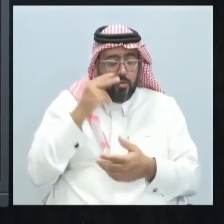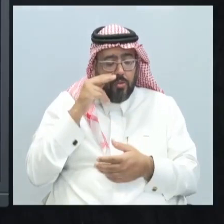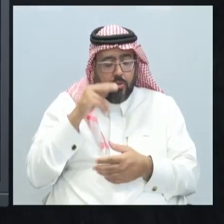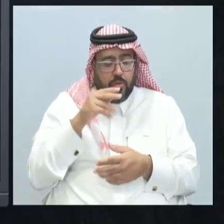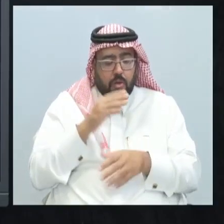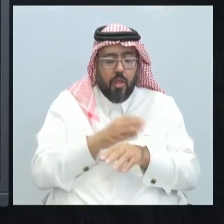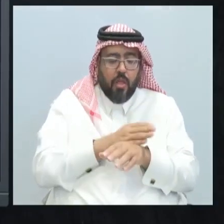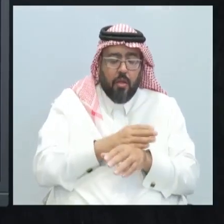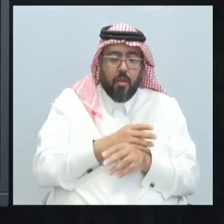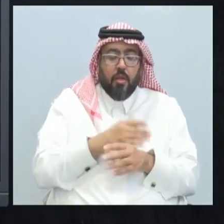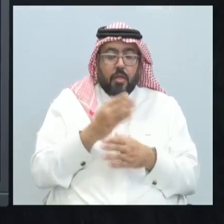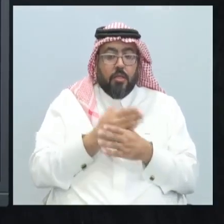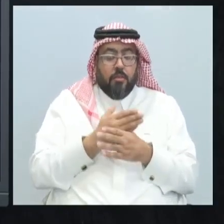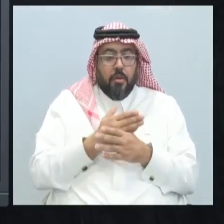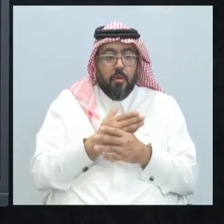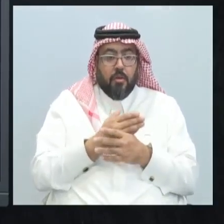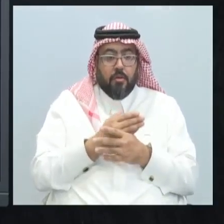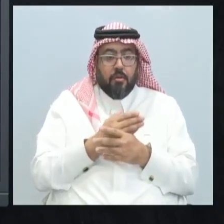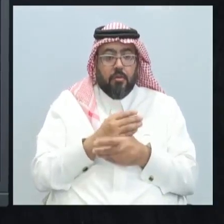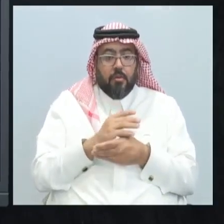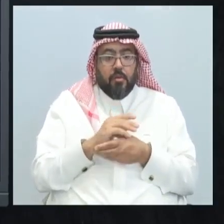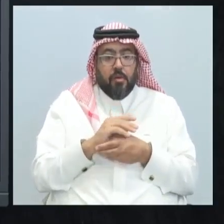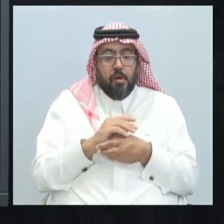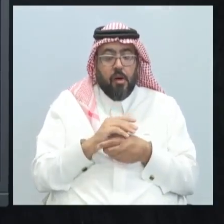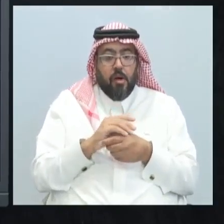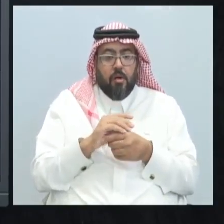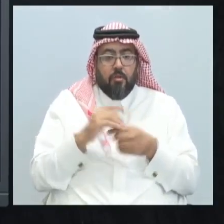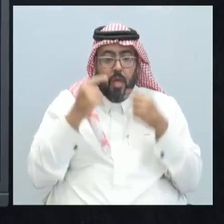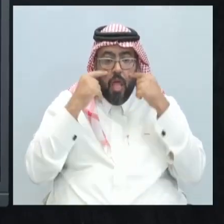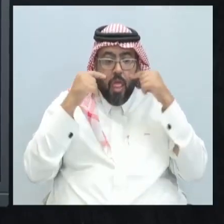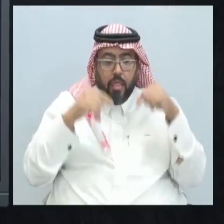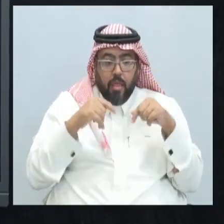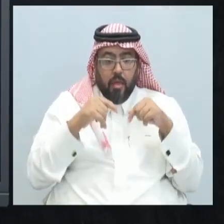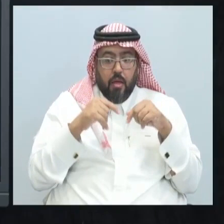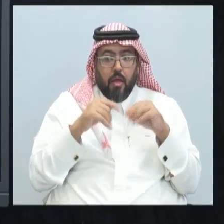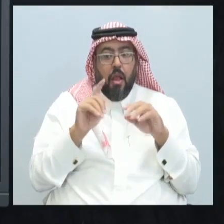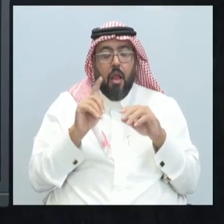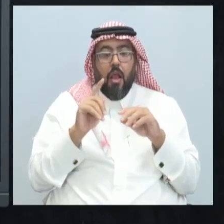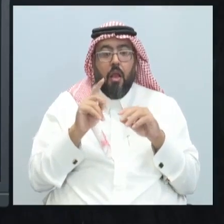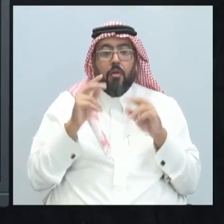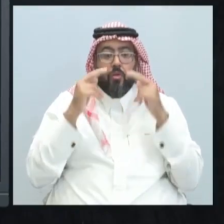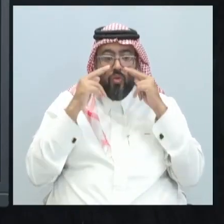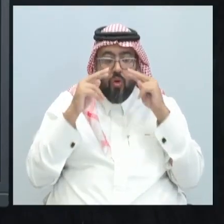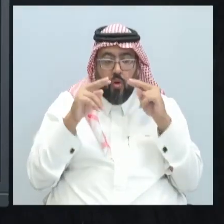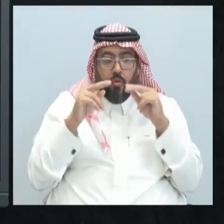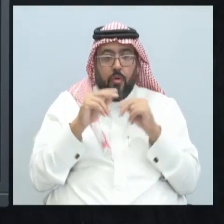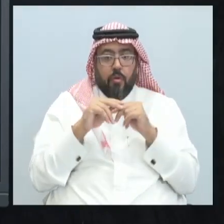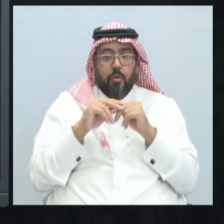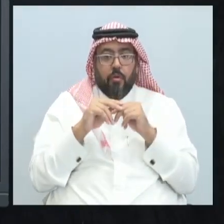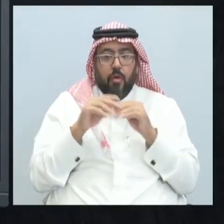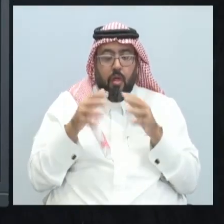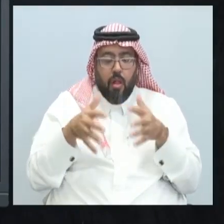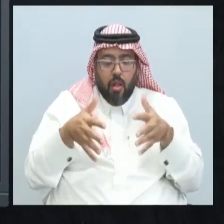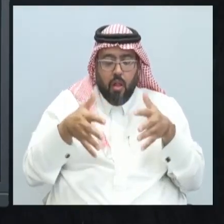تعاني ليس فقط مقصورا في بدايه حياته حياه هذا الطفل وانما ايضا عندما